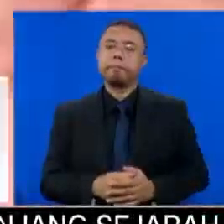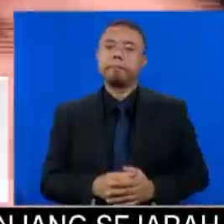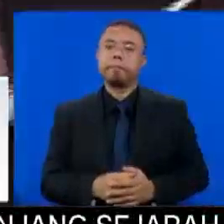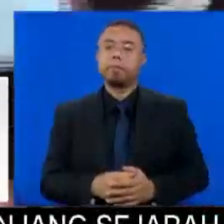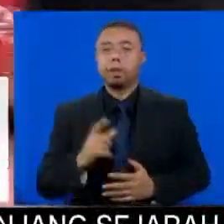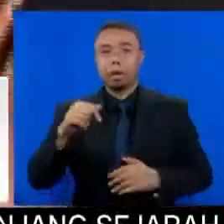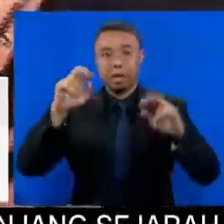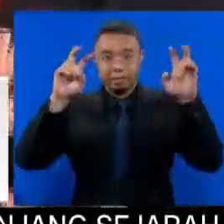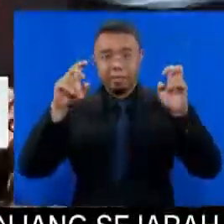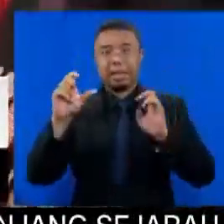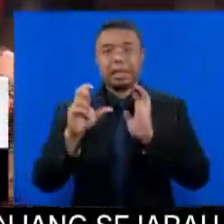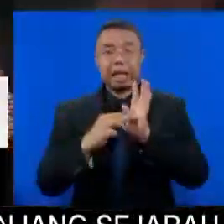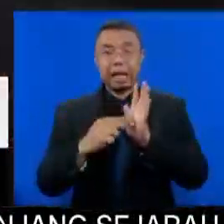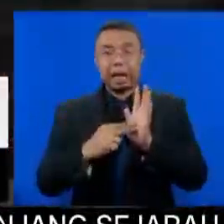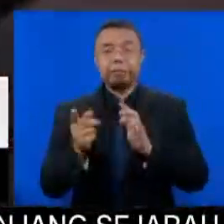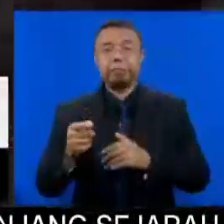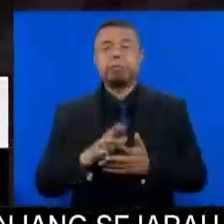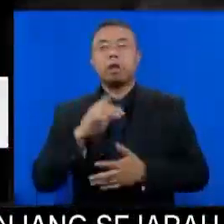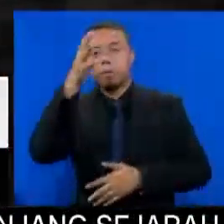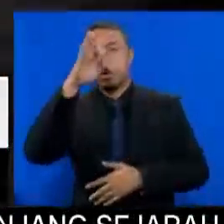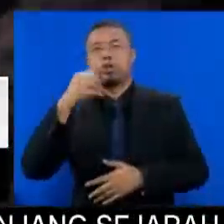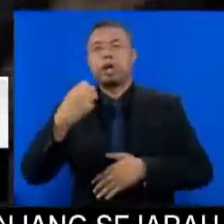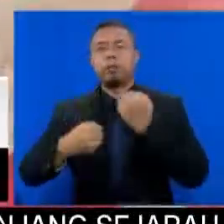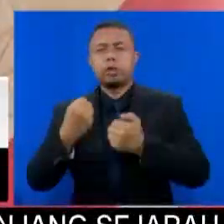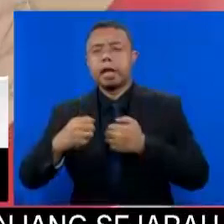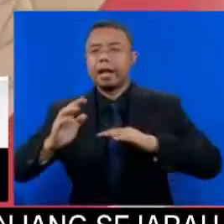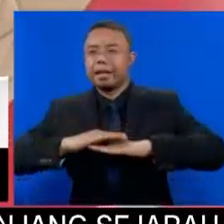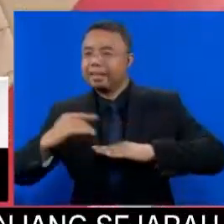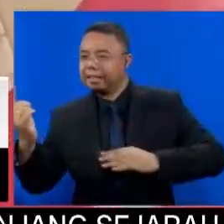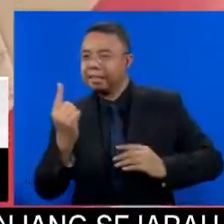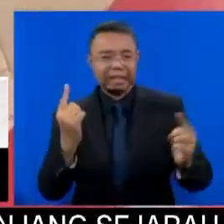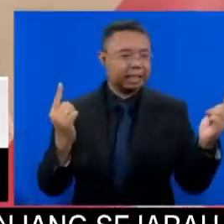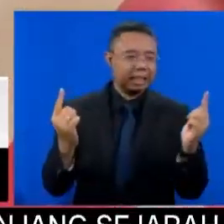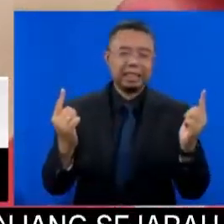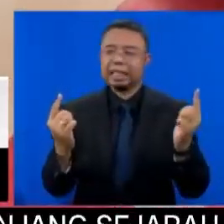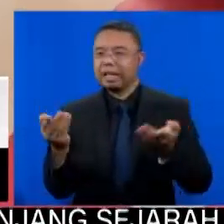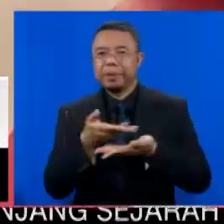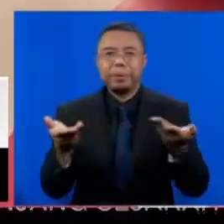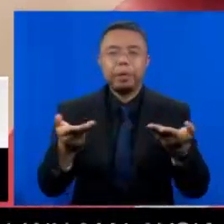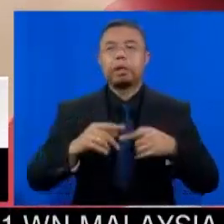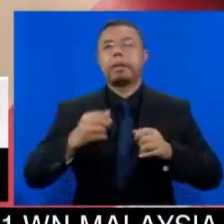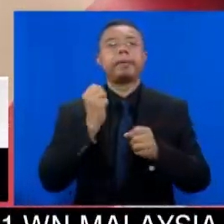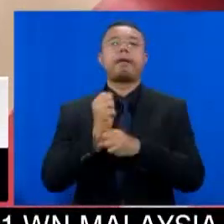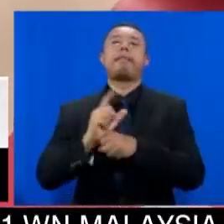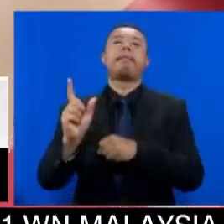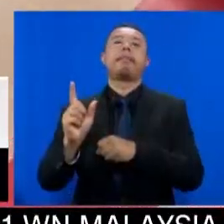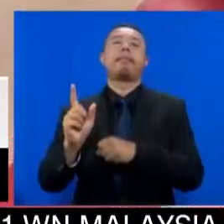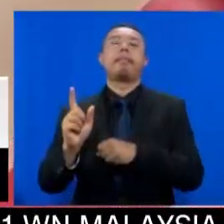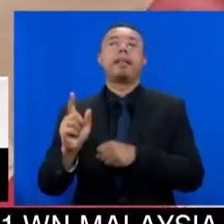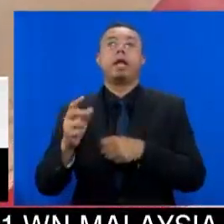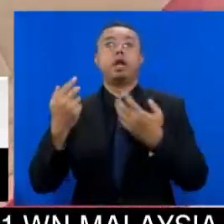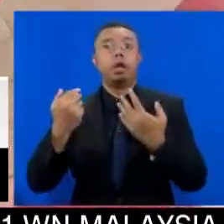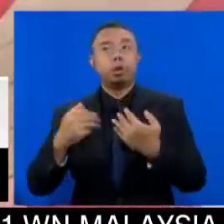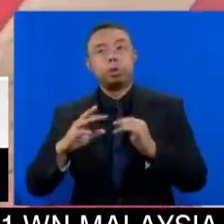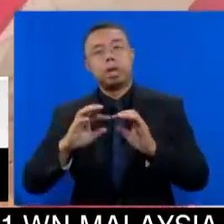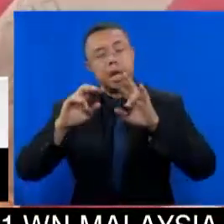Mengutip CNNIndonesia.com, sebelumnya polisi sempat melakukan upaya mediasi antara tersangka dan terlapor, namun gagal. Akhirnya, setelah